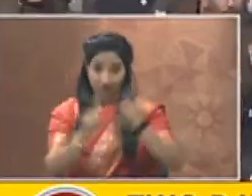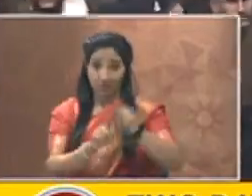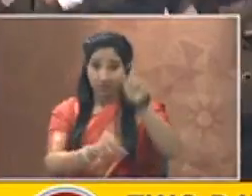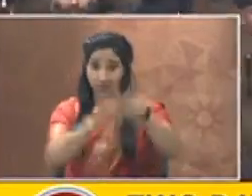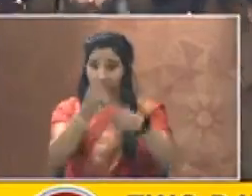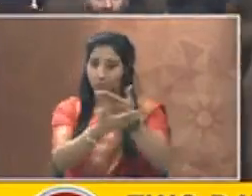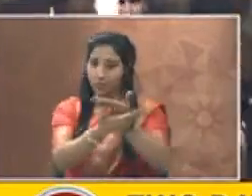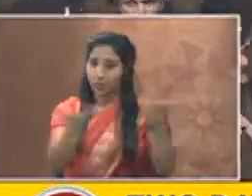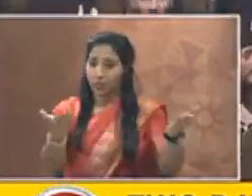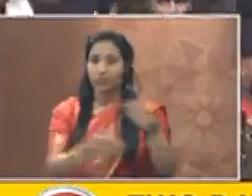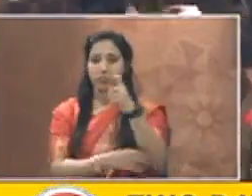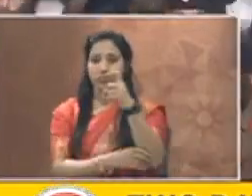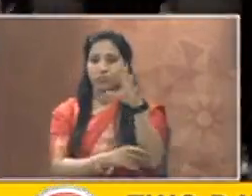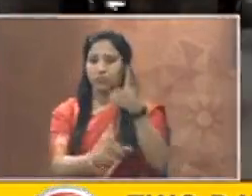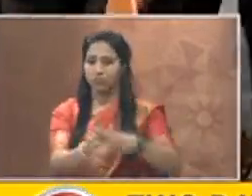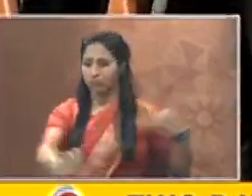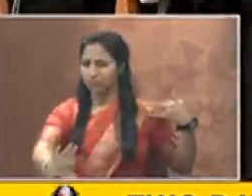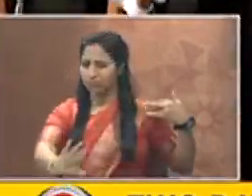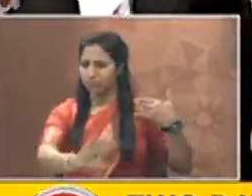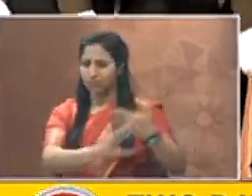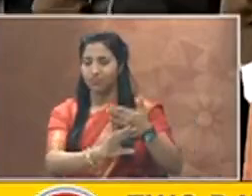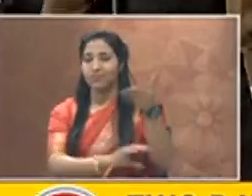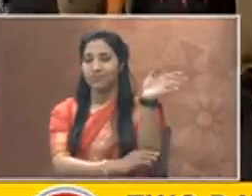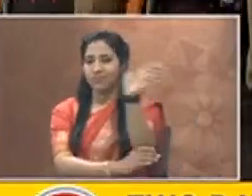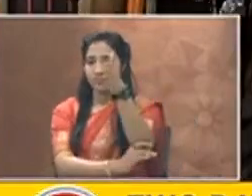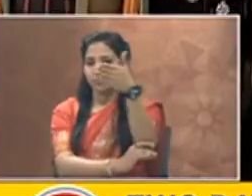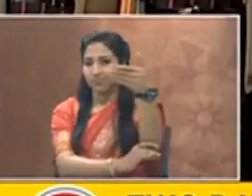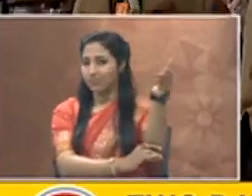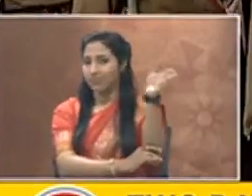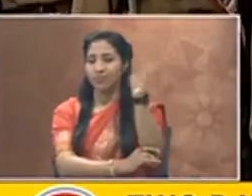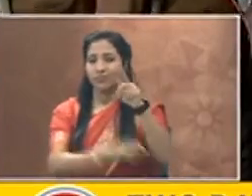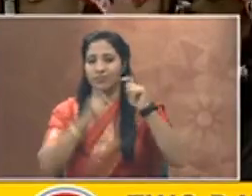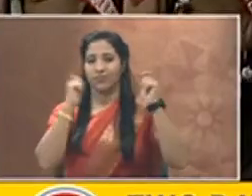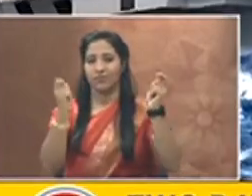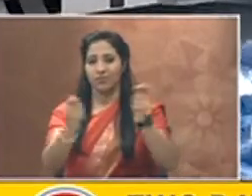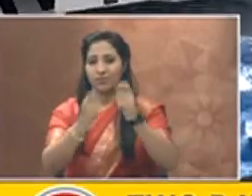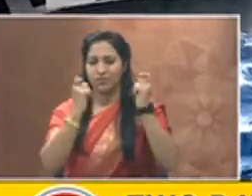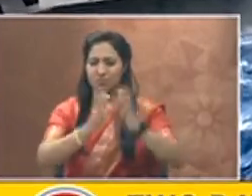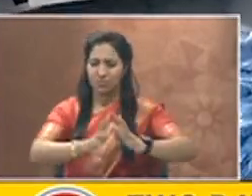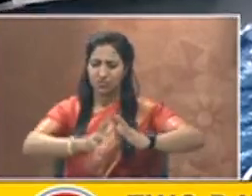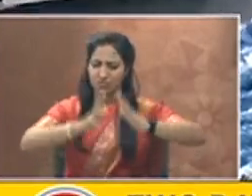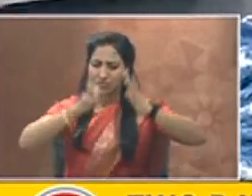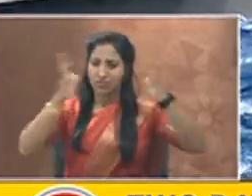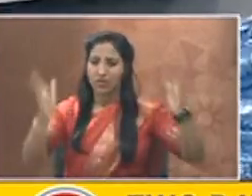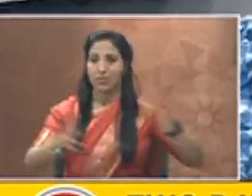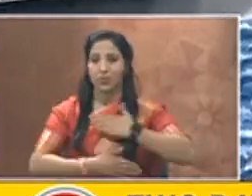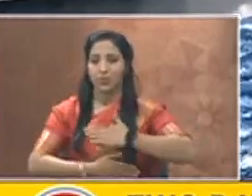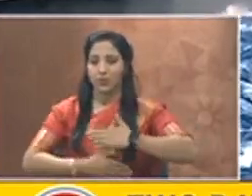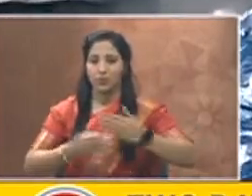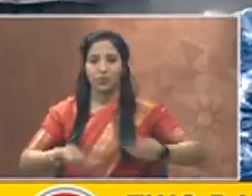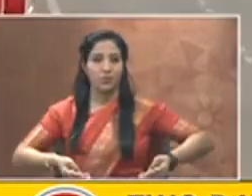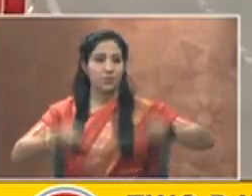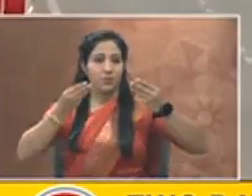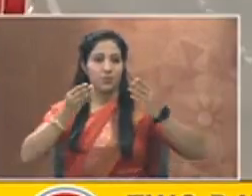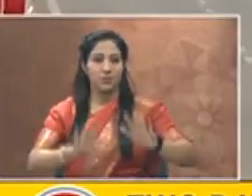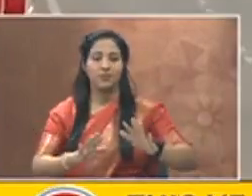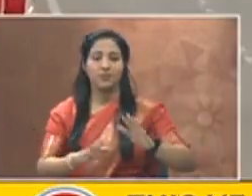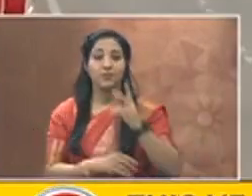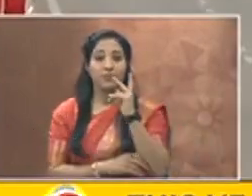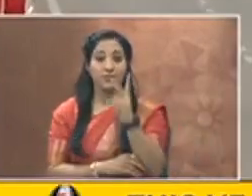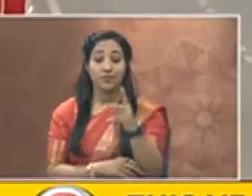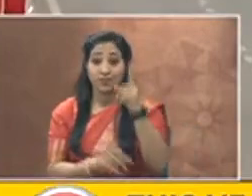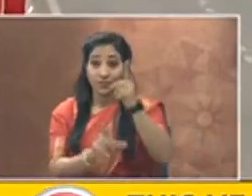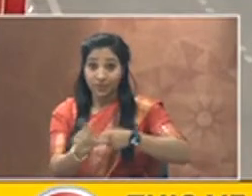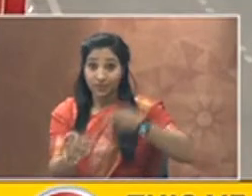ने 75वां गणतंत्र दिवस बहुत धूमधाम से मनाया है।